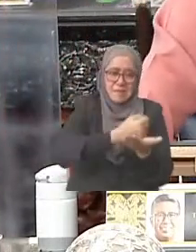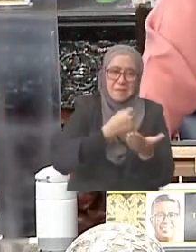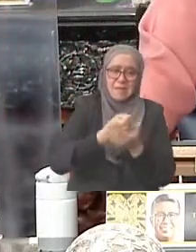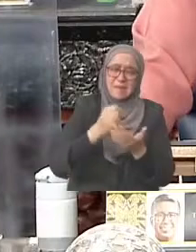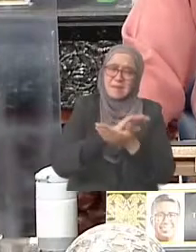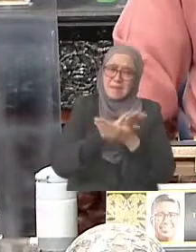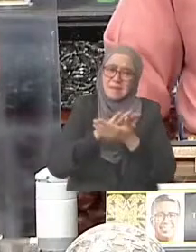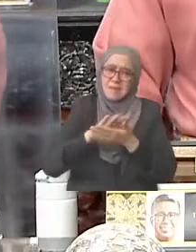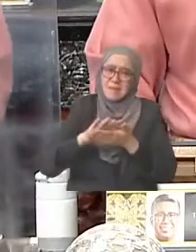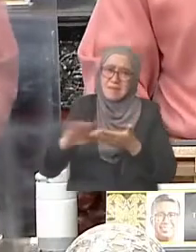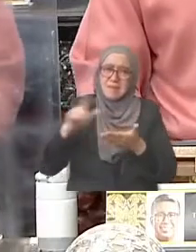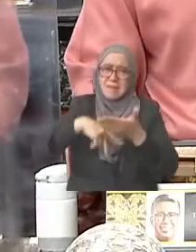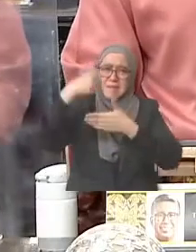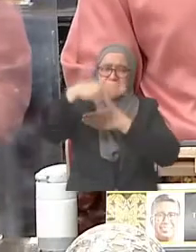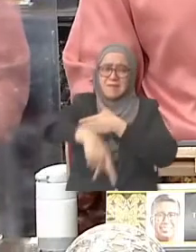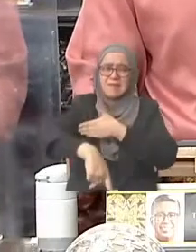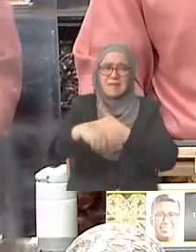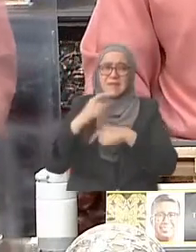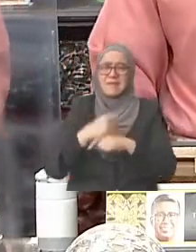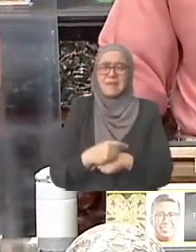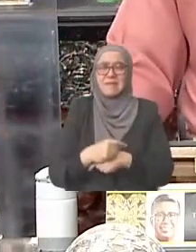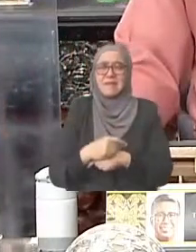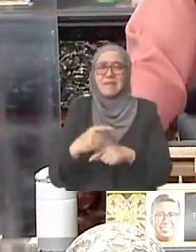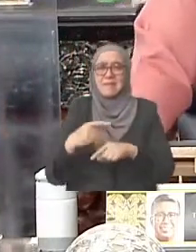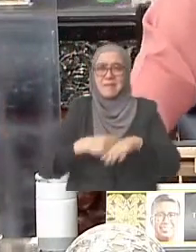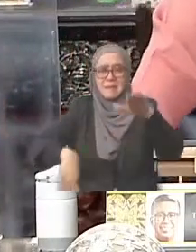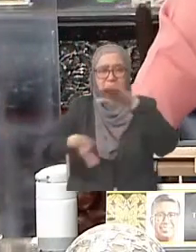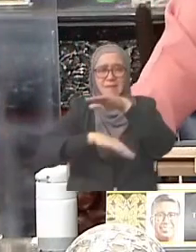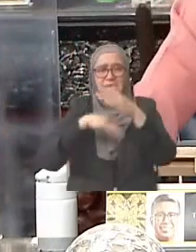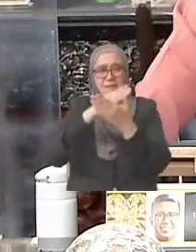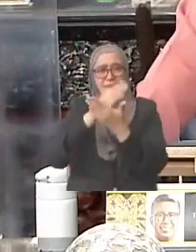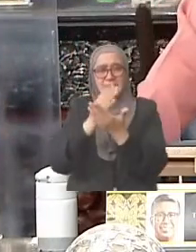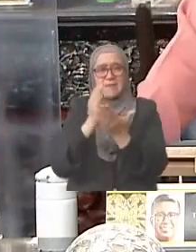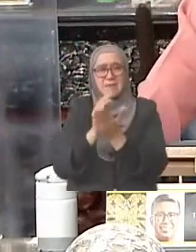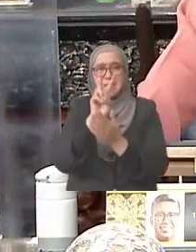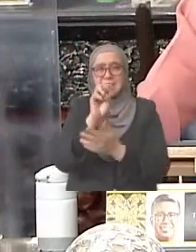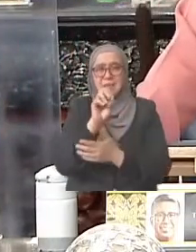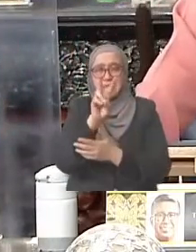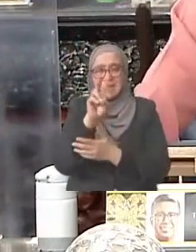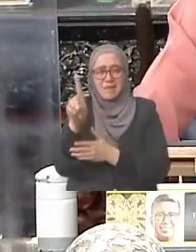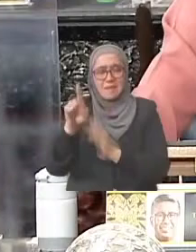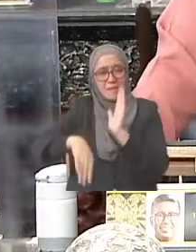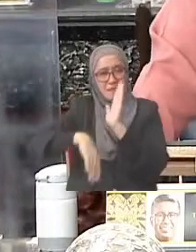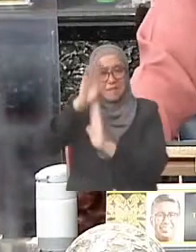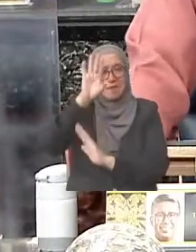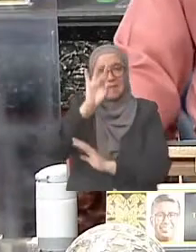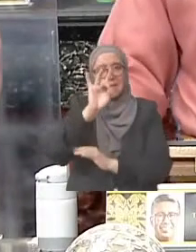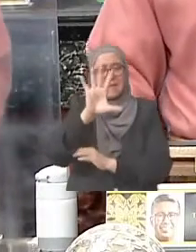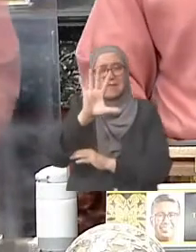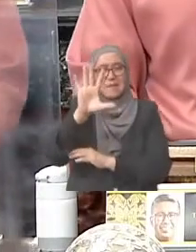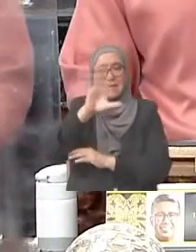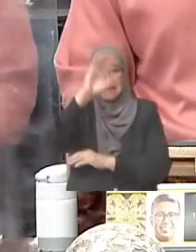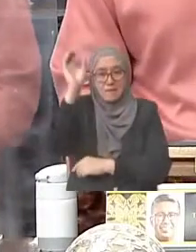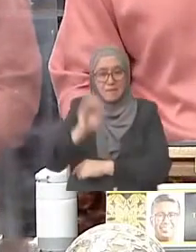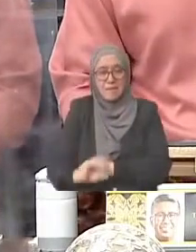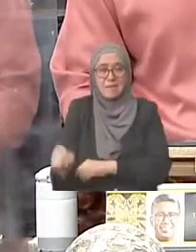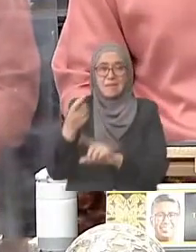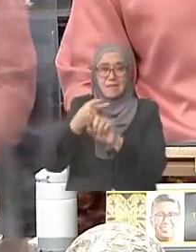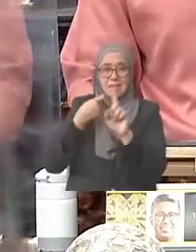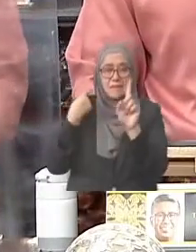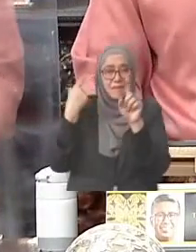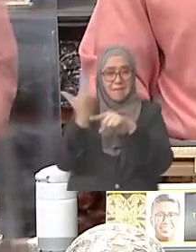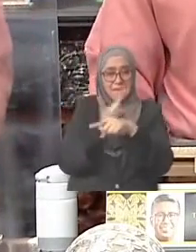pelatihan dan peningkatan kemahiran dibawa belanjawan 21 lebih 85 peratus daripada pelatih telah ditawarkan